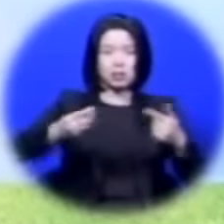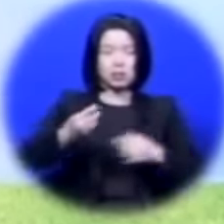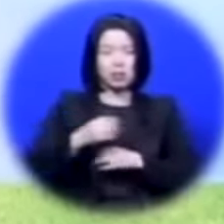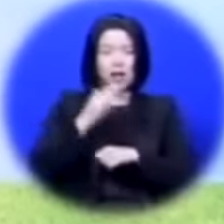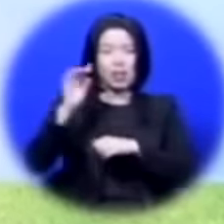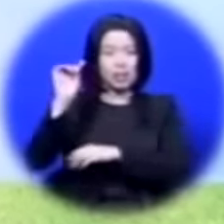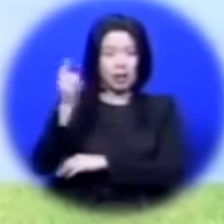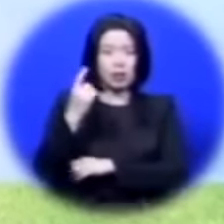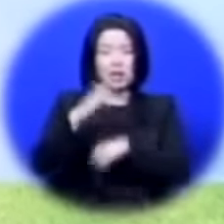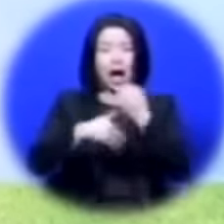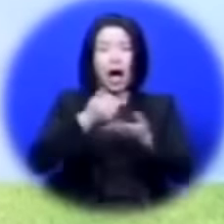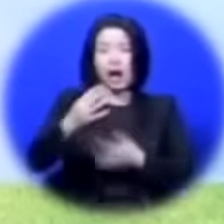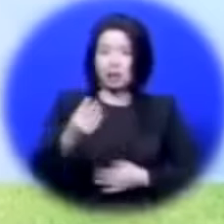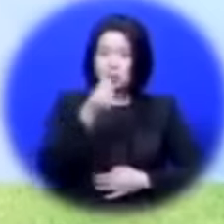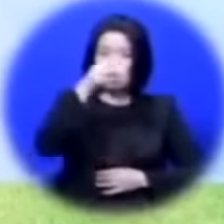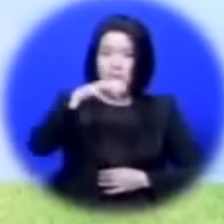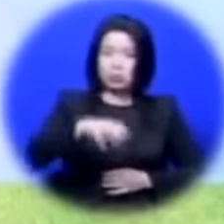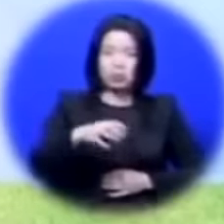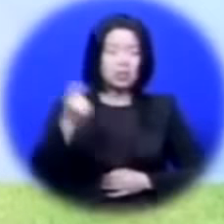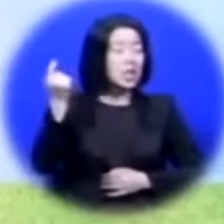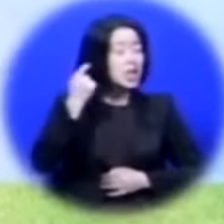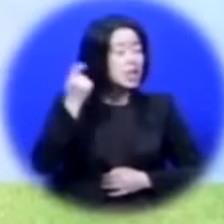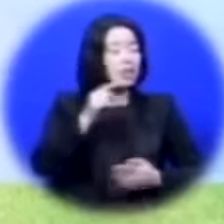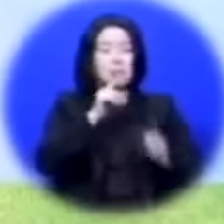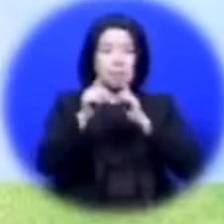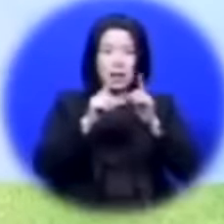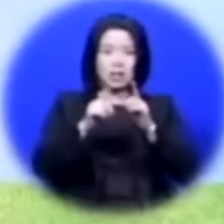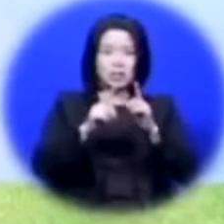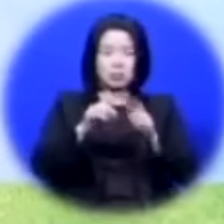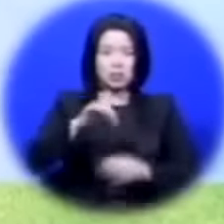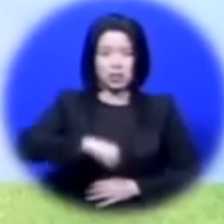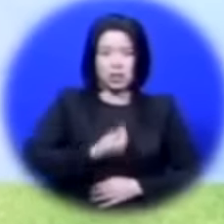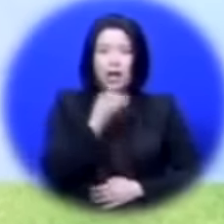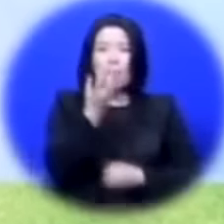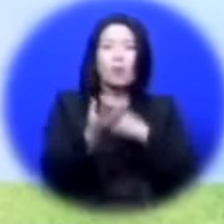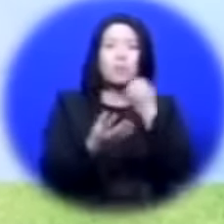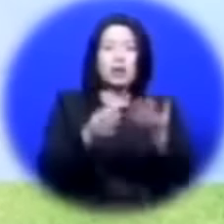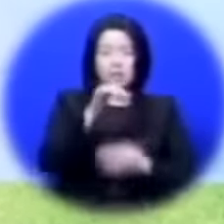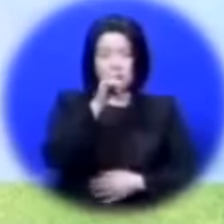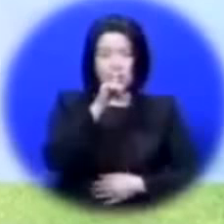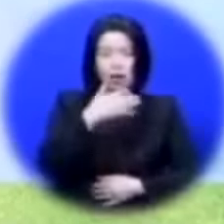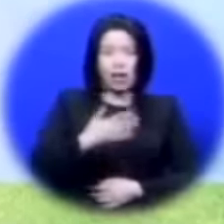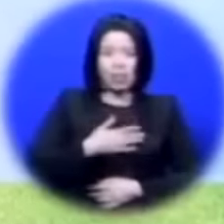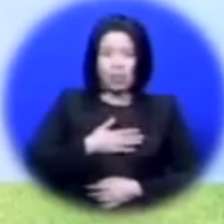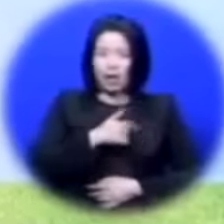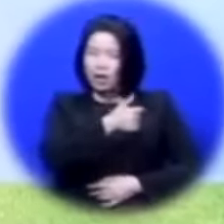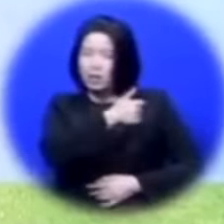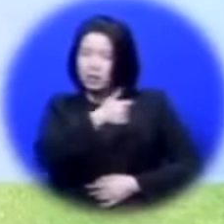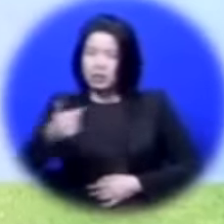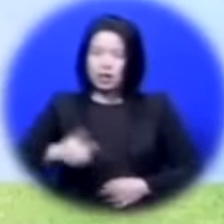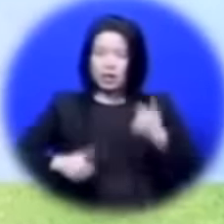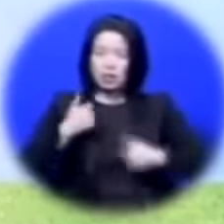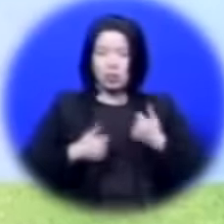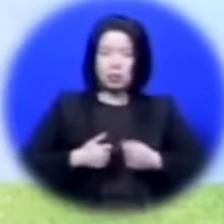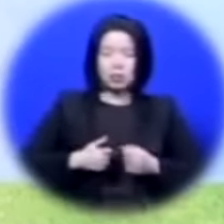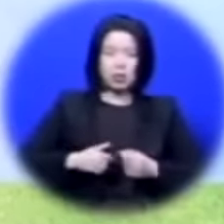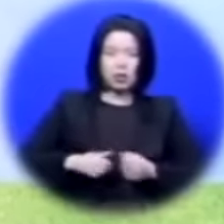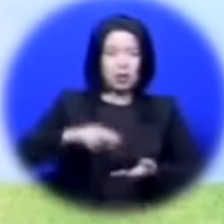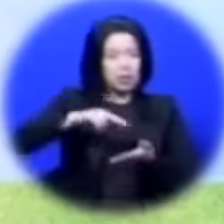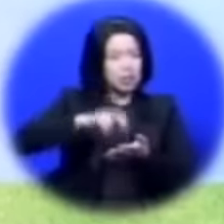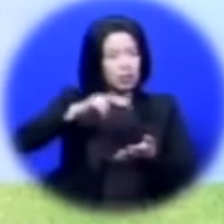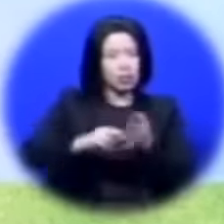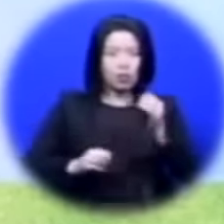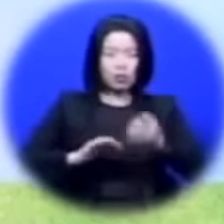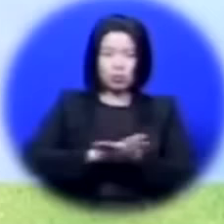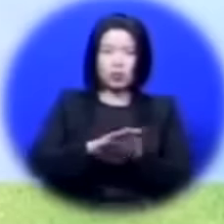하나님의 성소에서들은 말씀을 그가 고백합니다 내가 크게 기뻐하면서 뛰어 놀겠다